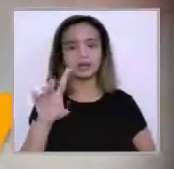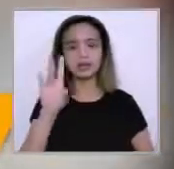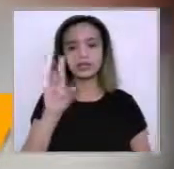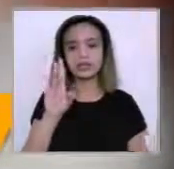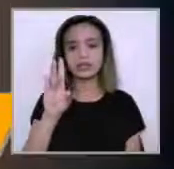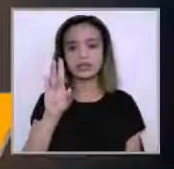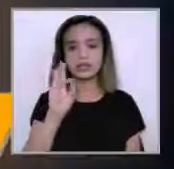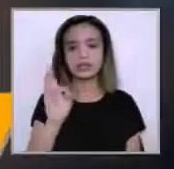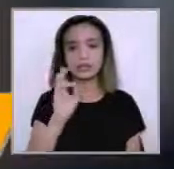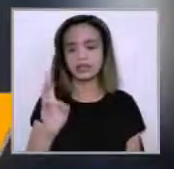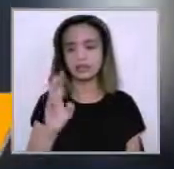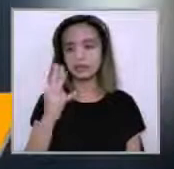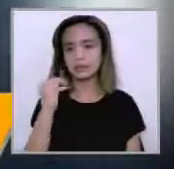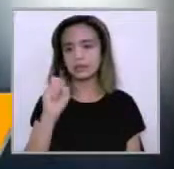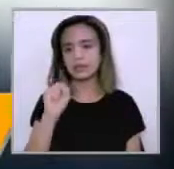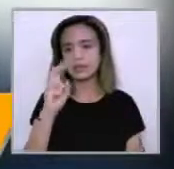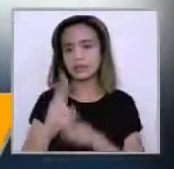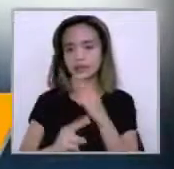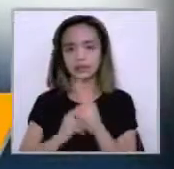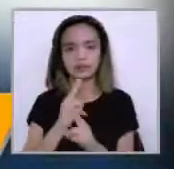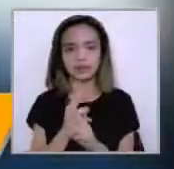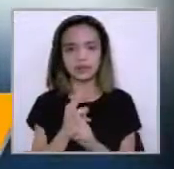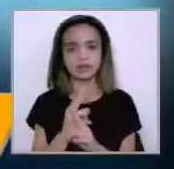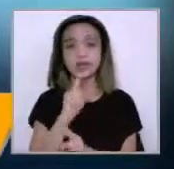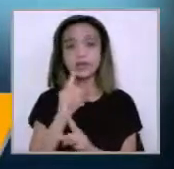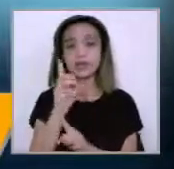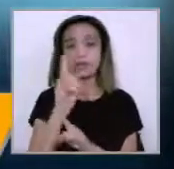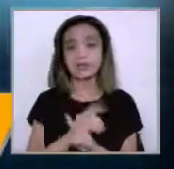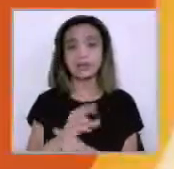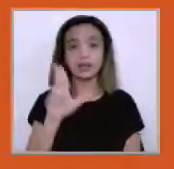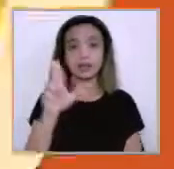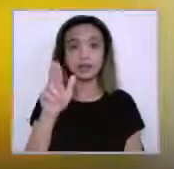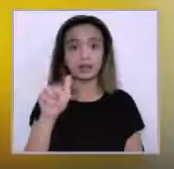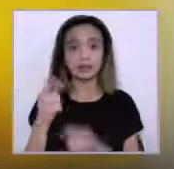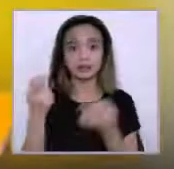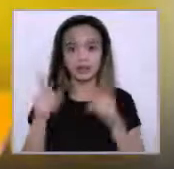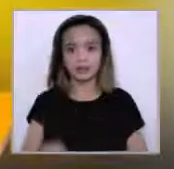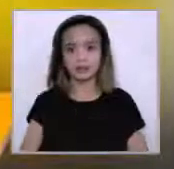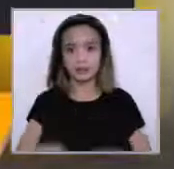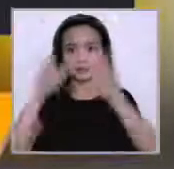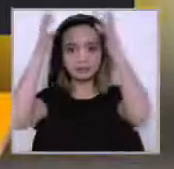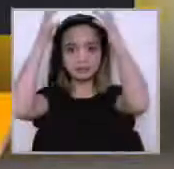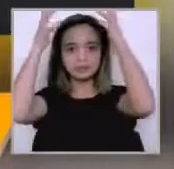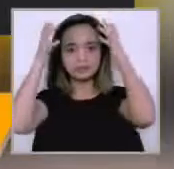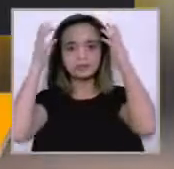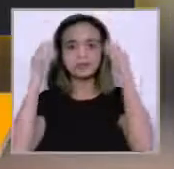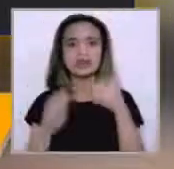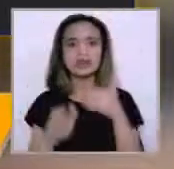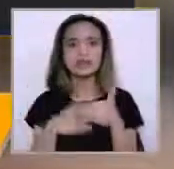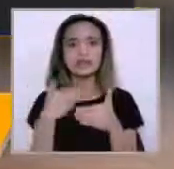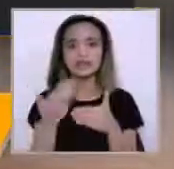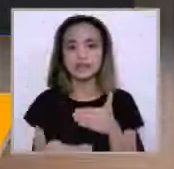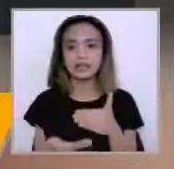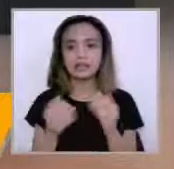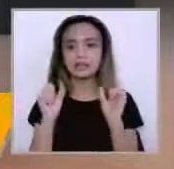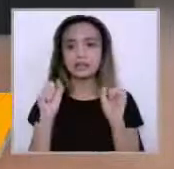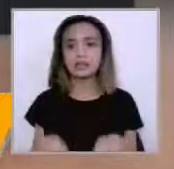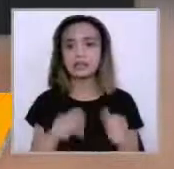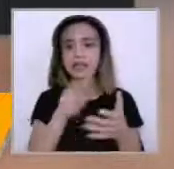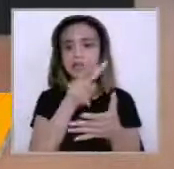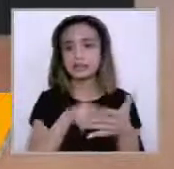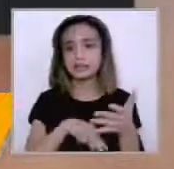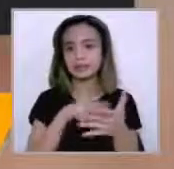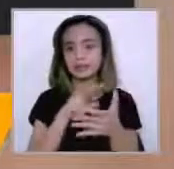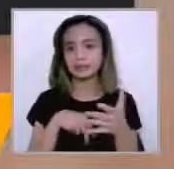Miss Universe. Sa December 13, gagawin ang coronation night. Samantala, mababasa sa post ng titas